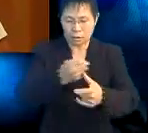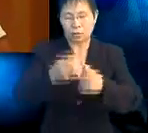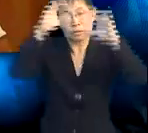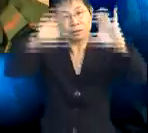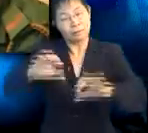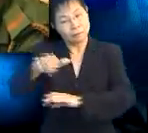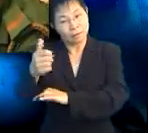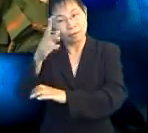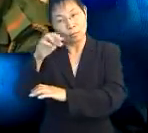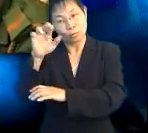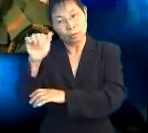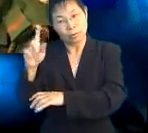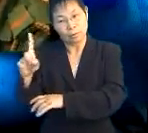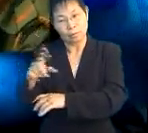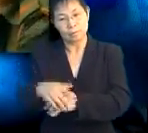Murad?